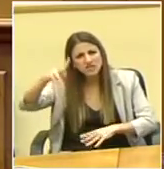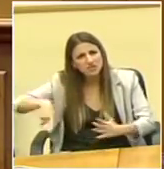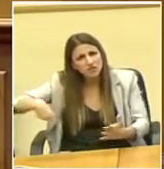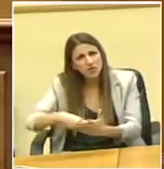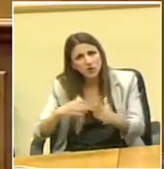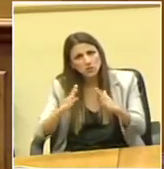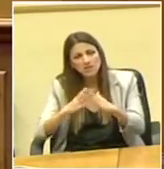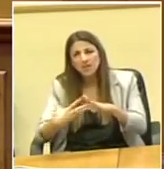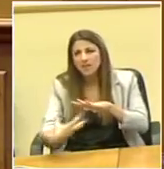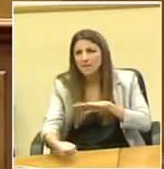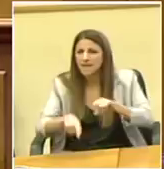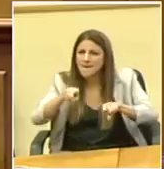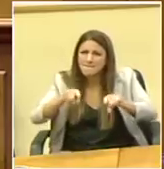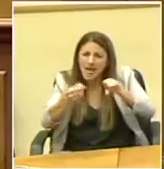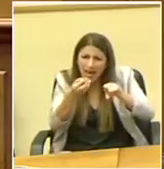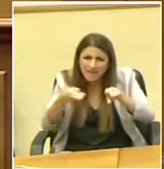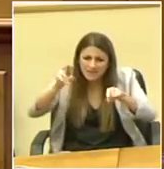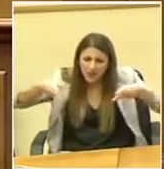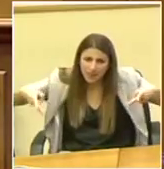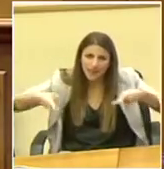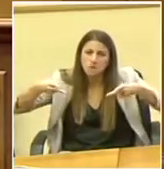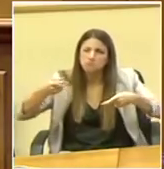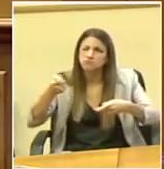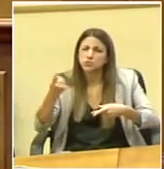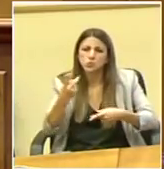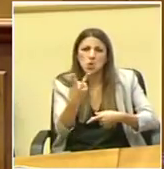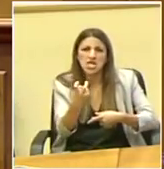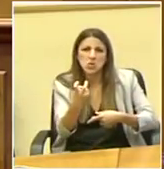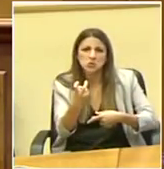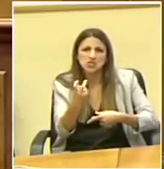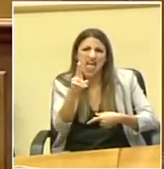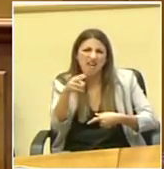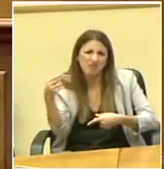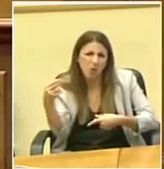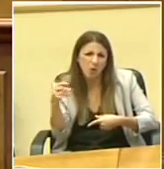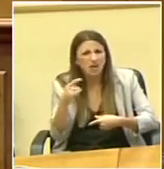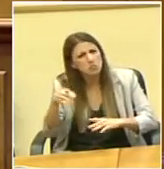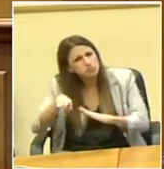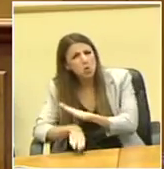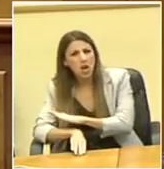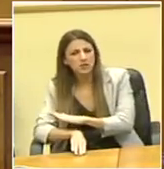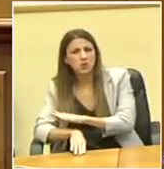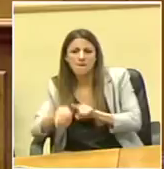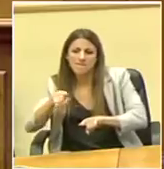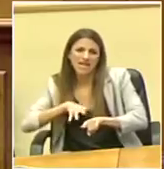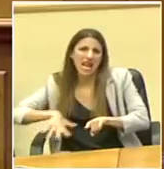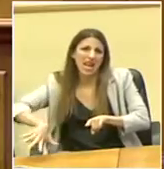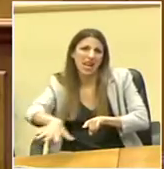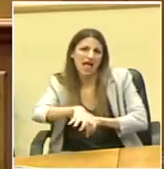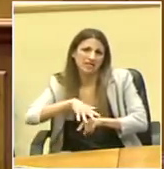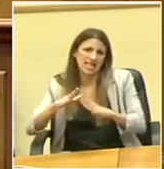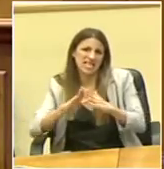θα υπάρχουν πολύ μικρές αυξήσεις της τάξης του 20 ευρώ ή λιγότερο σε κάποιες λαϊκές συνοικίες.